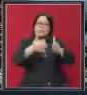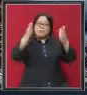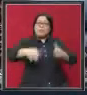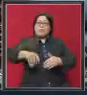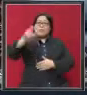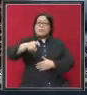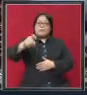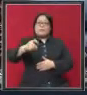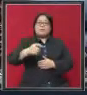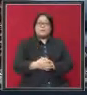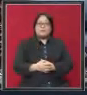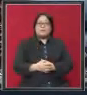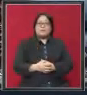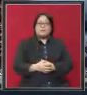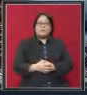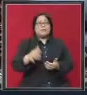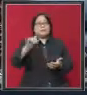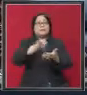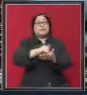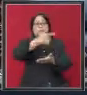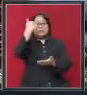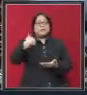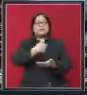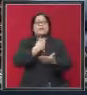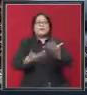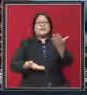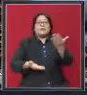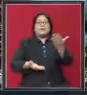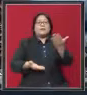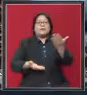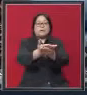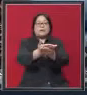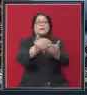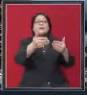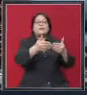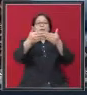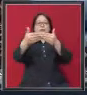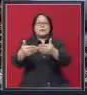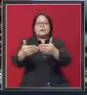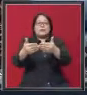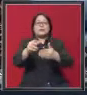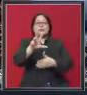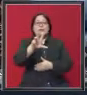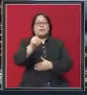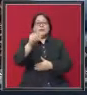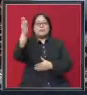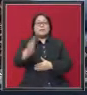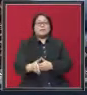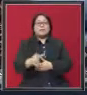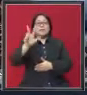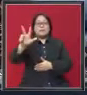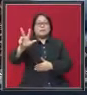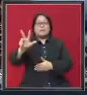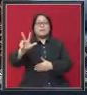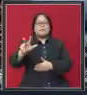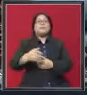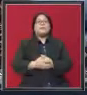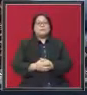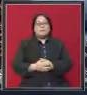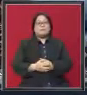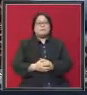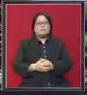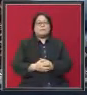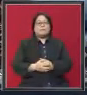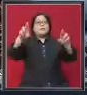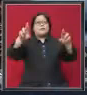yang perlukan moratorium. Itulah sebabnya kita carangkan dilanjutkan sehingga 31 hari bulan Mac,